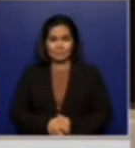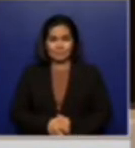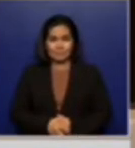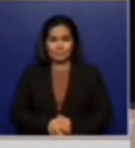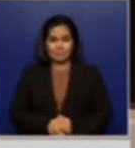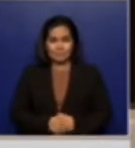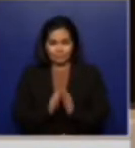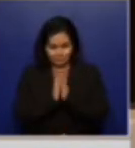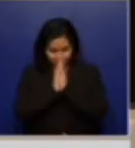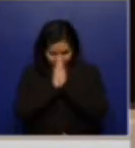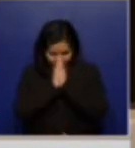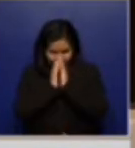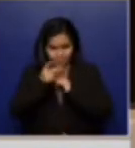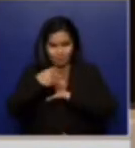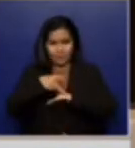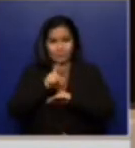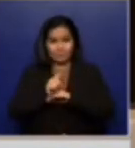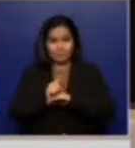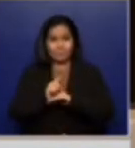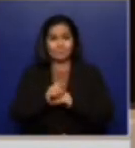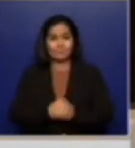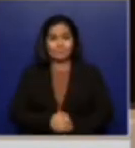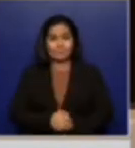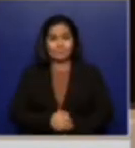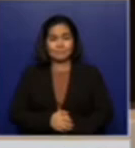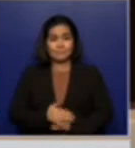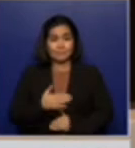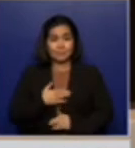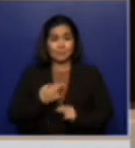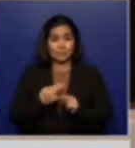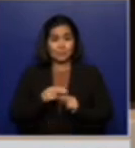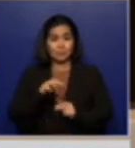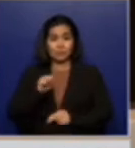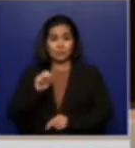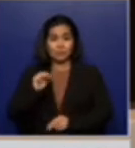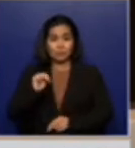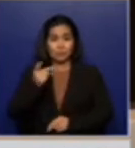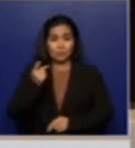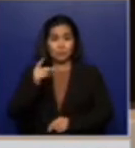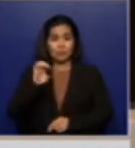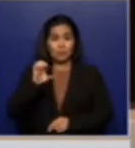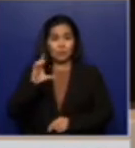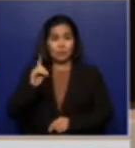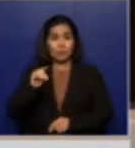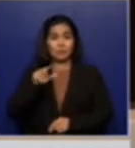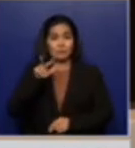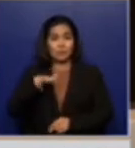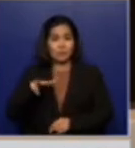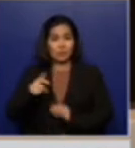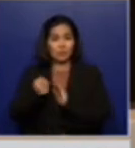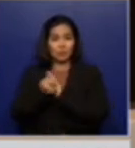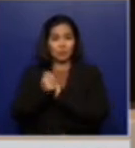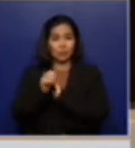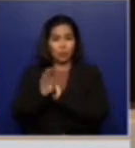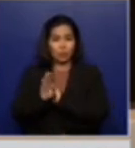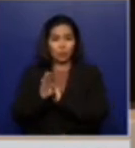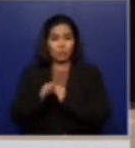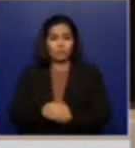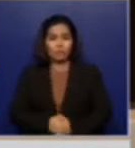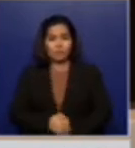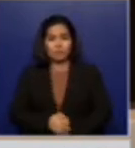ับเรียนท่านประธานสภาที่เคารพครับผมนายสมคิดเชื้อคงพรรคเพื่อไทยจากอุบลราชธานี